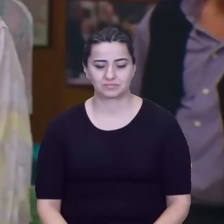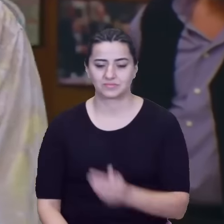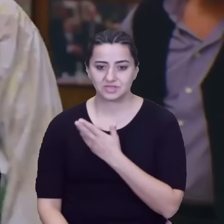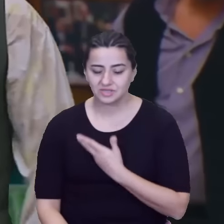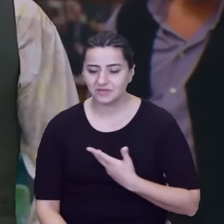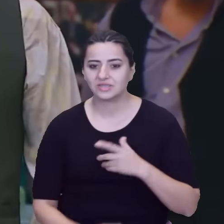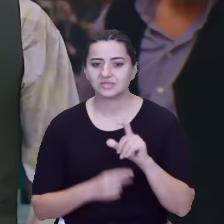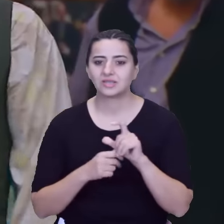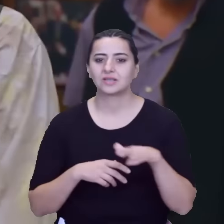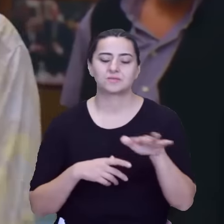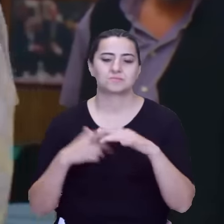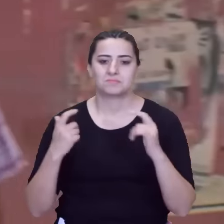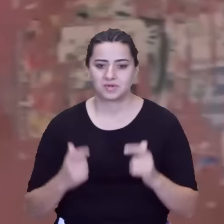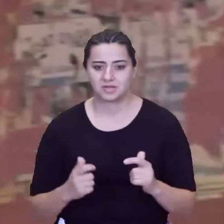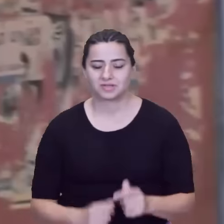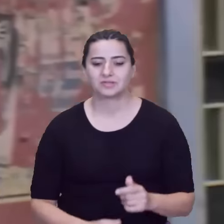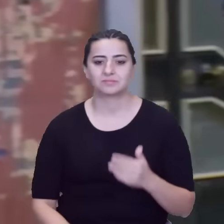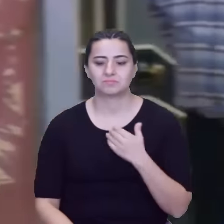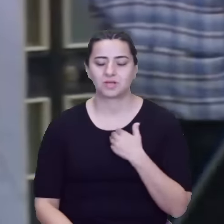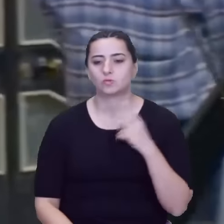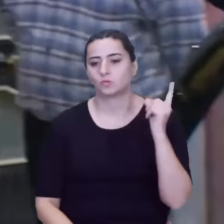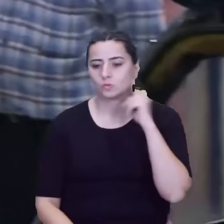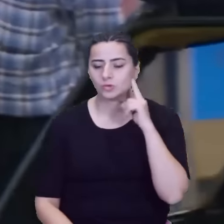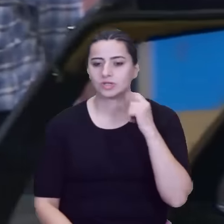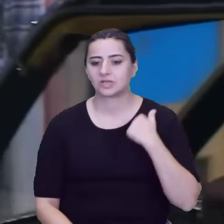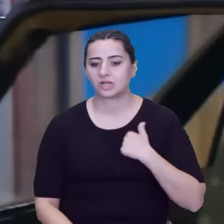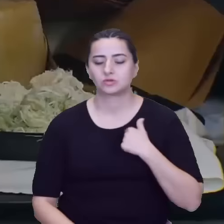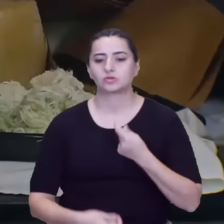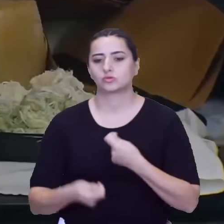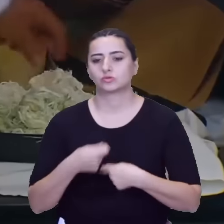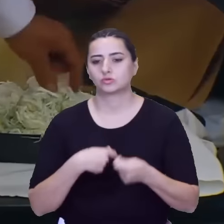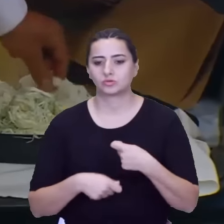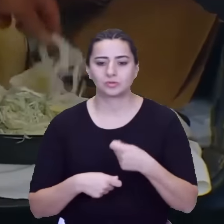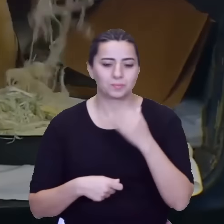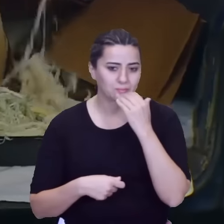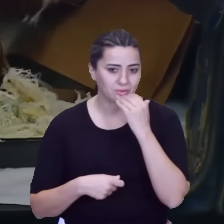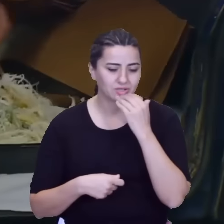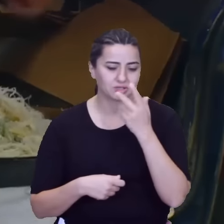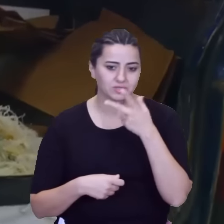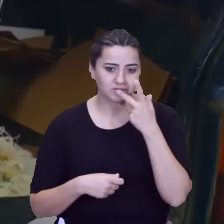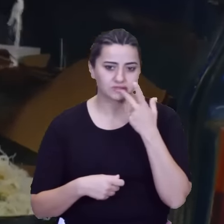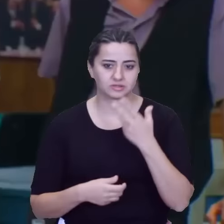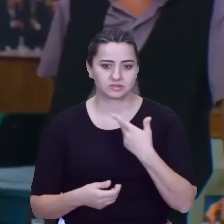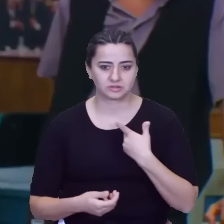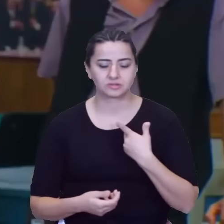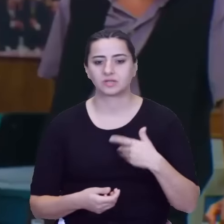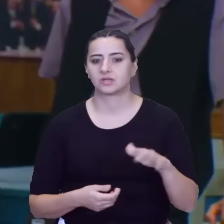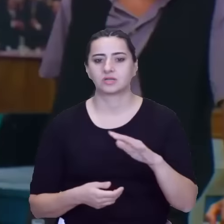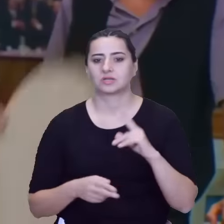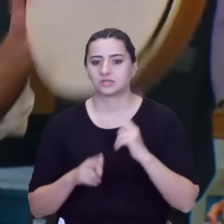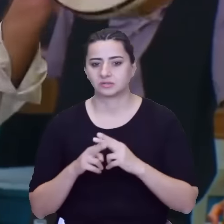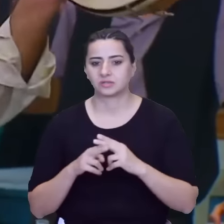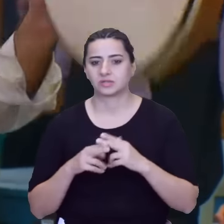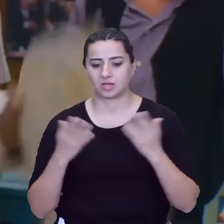Sevgili Çınaraltı Mahallesi sakinleri. Ben meşhur Karslı tüccar, pendirci, kaşarcı, tacı. Normalde